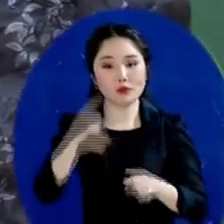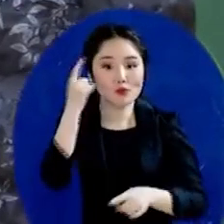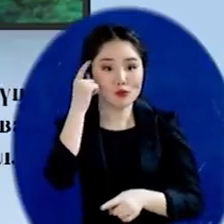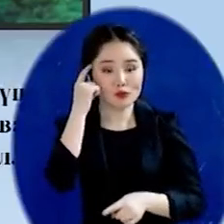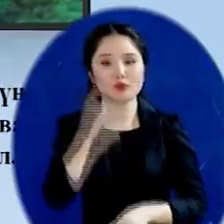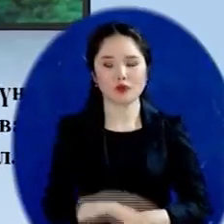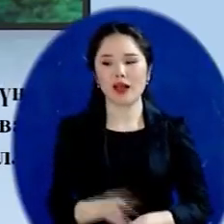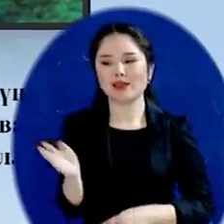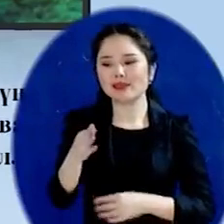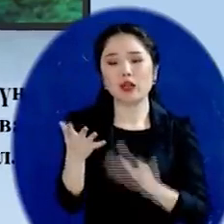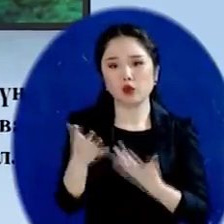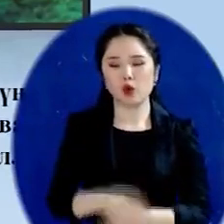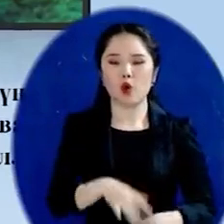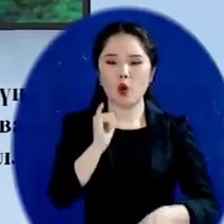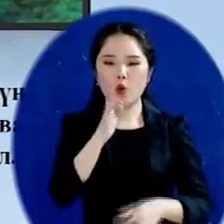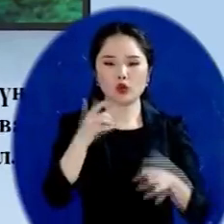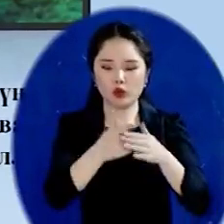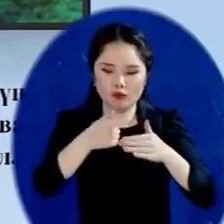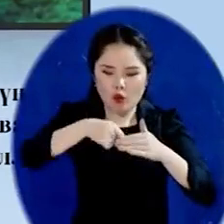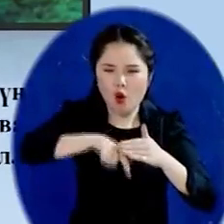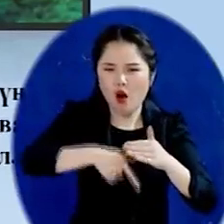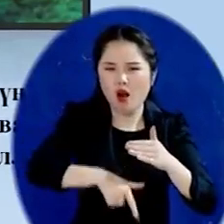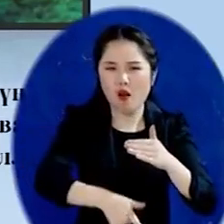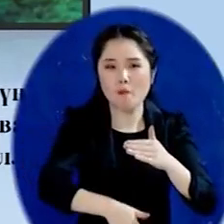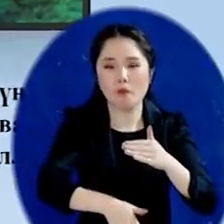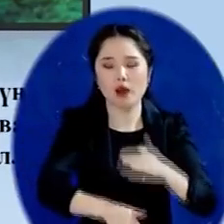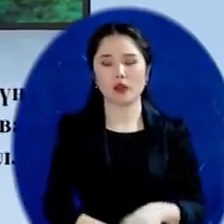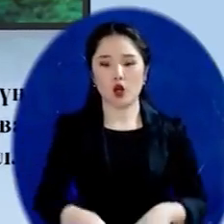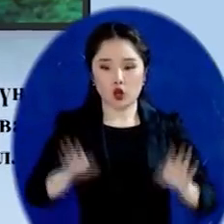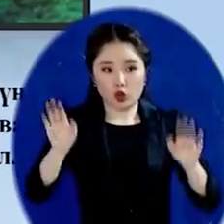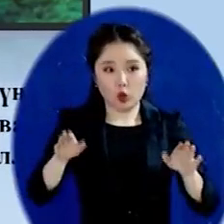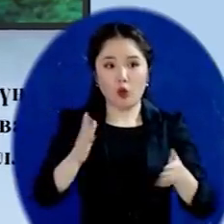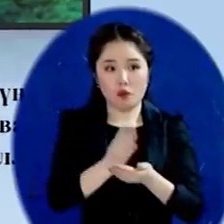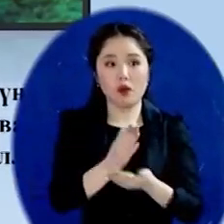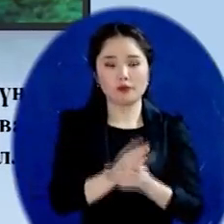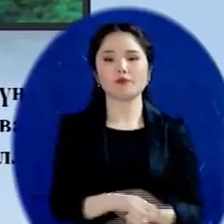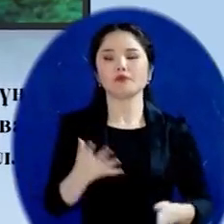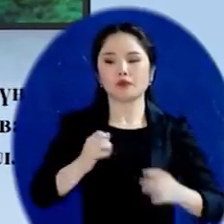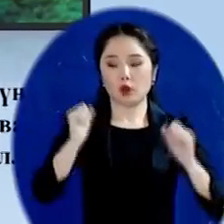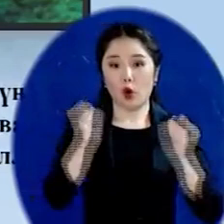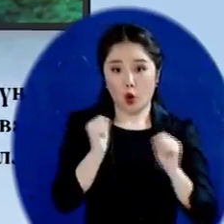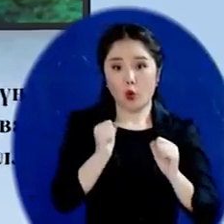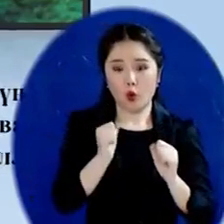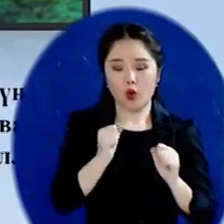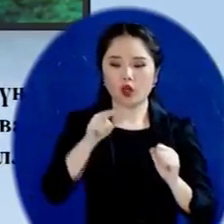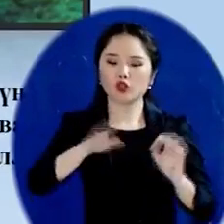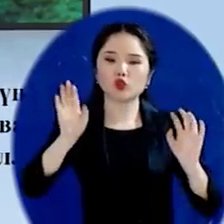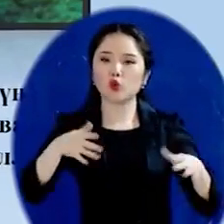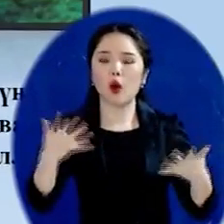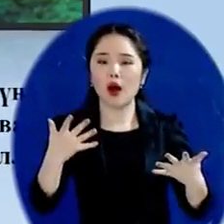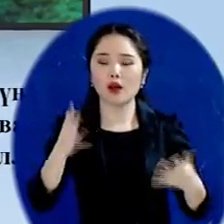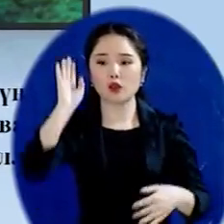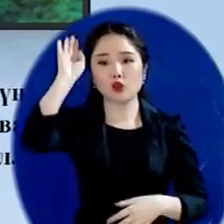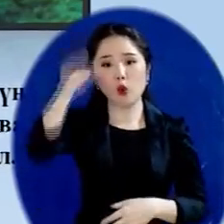хэрэгцүүлж бодъё. Загас усны гүнд нүүдэлдэг. Усны шувууд байна. Өвлийн уйлралд эдгээр